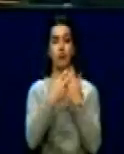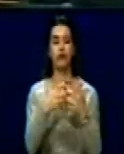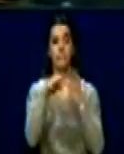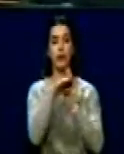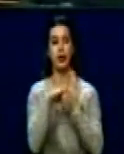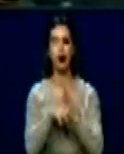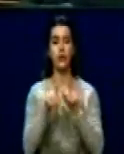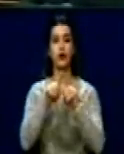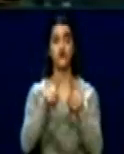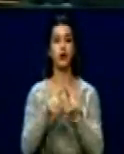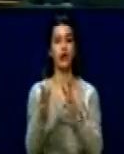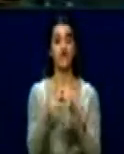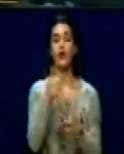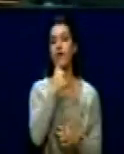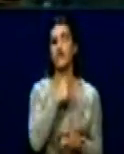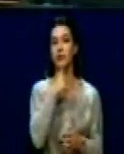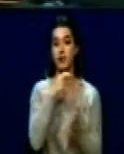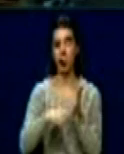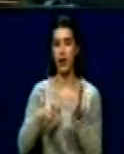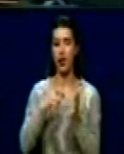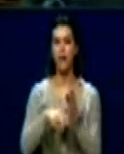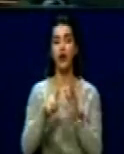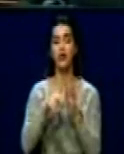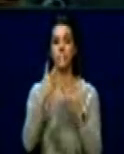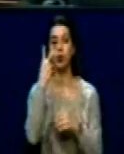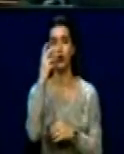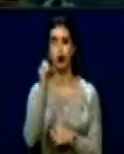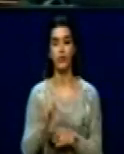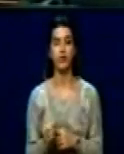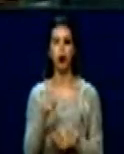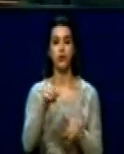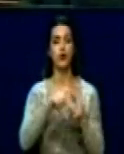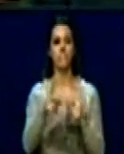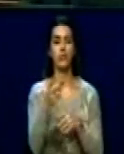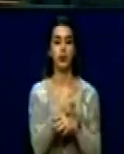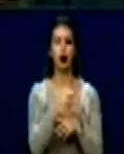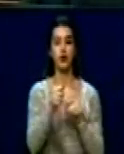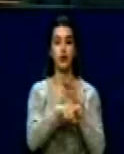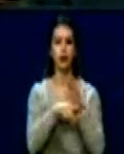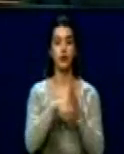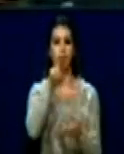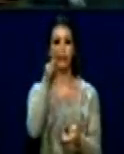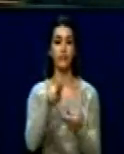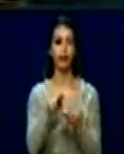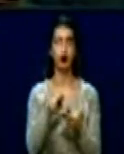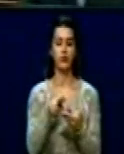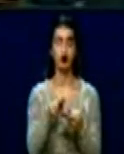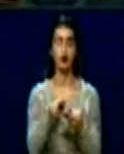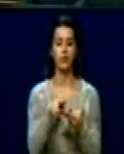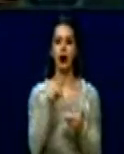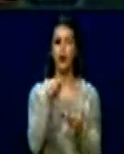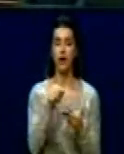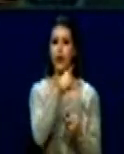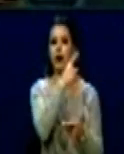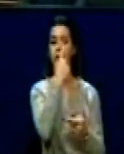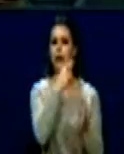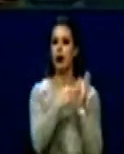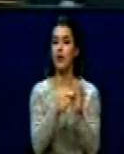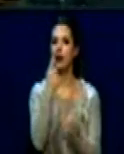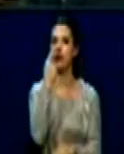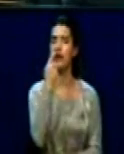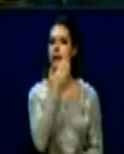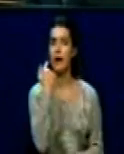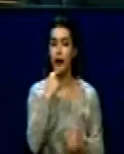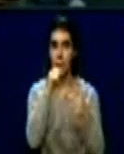përputhje me rregullën fiskale që nuk lejon më shumë se 2% të bruto produktit vendor si deficit buxhetor. Mirë po, ministri nuk e përmendi edhe një numër tjetër që është